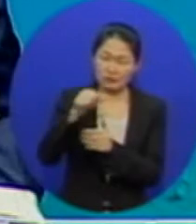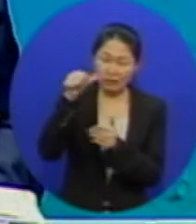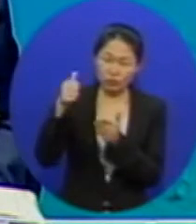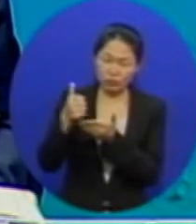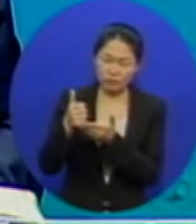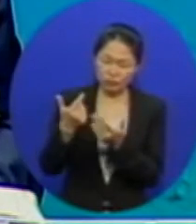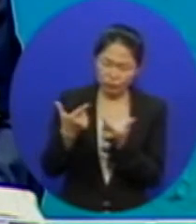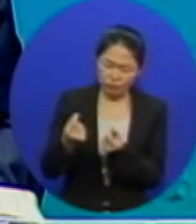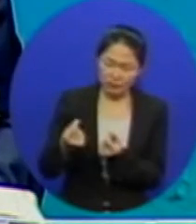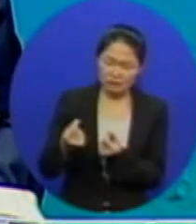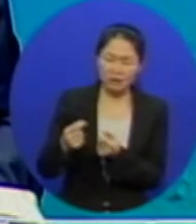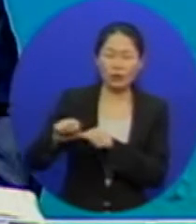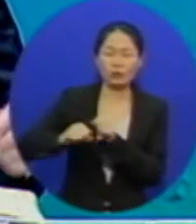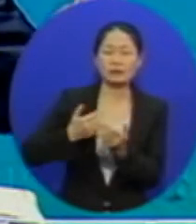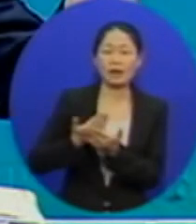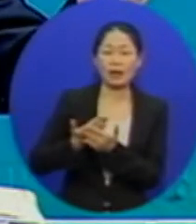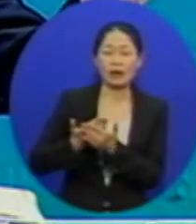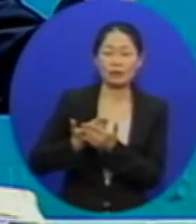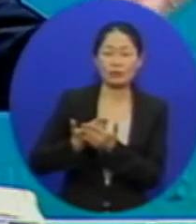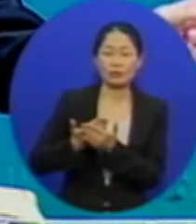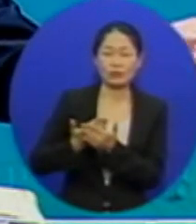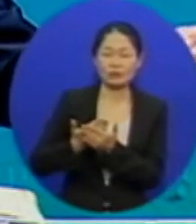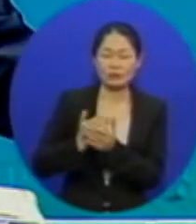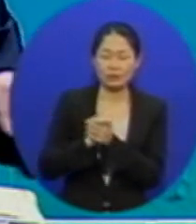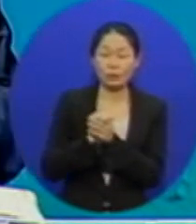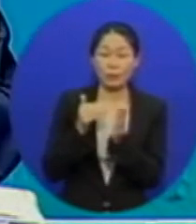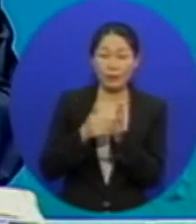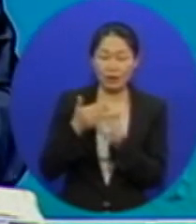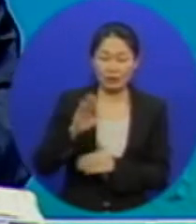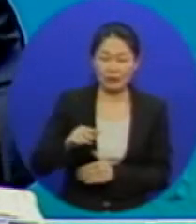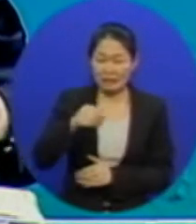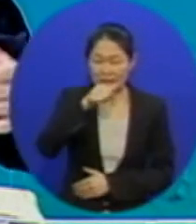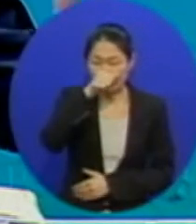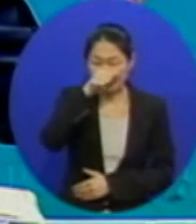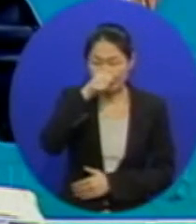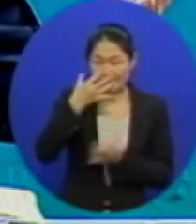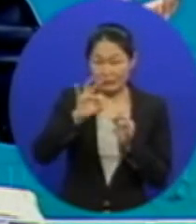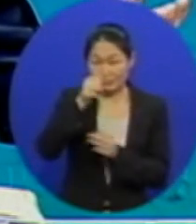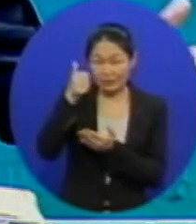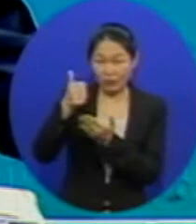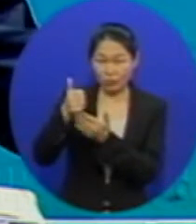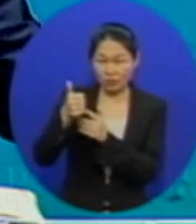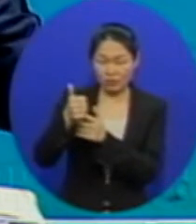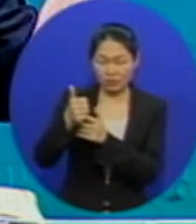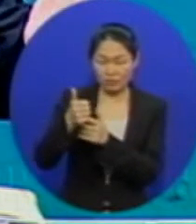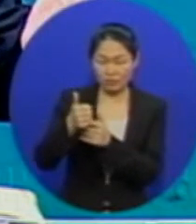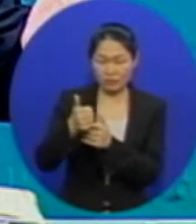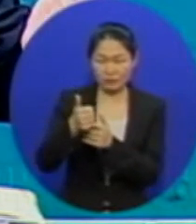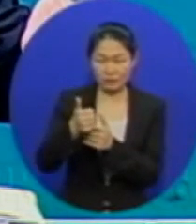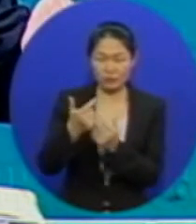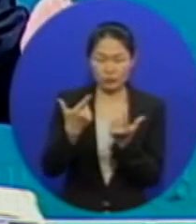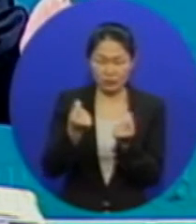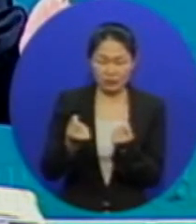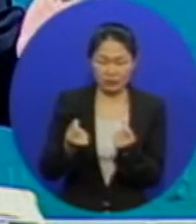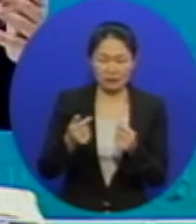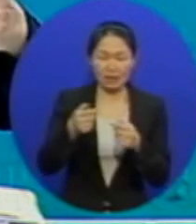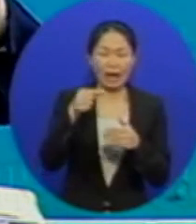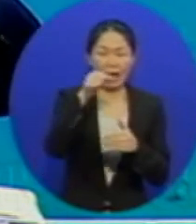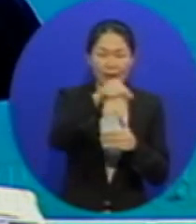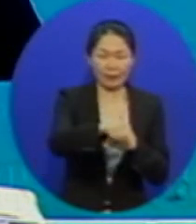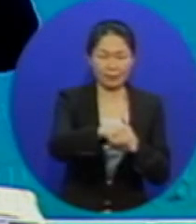역사를 단락 근데 굴 긴 장로님이 앞에 강단에 나오셔서